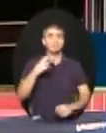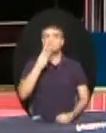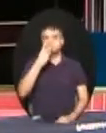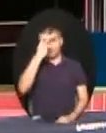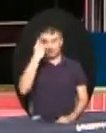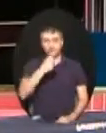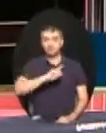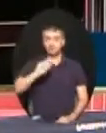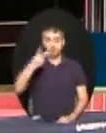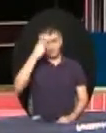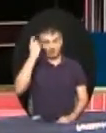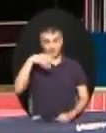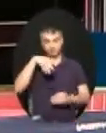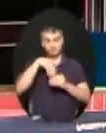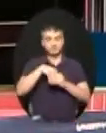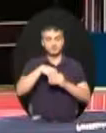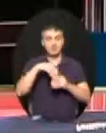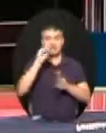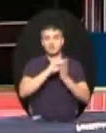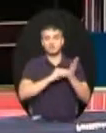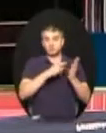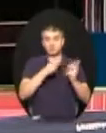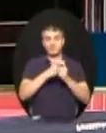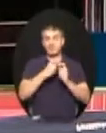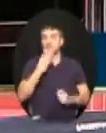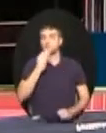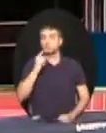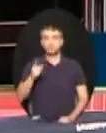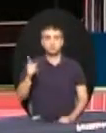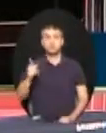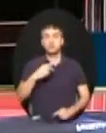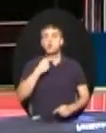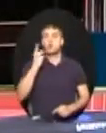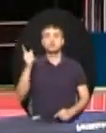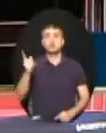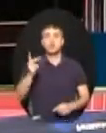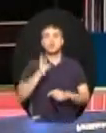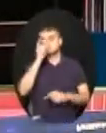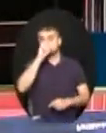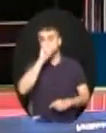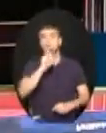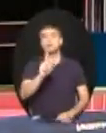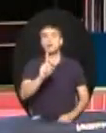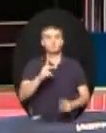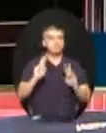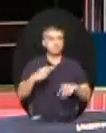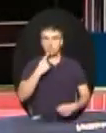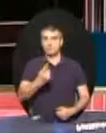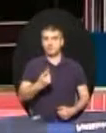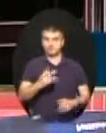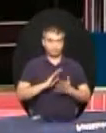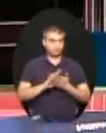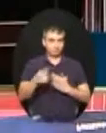הערבית שכל ערבי שמצביע לרשימה למפלגה יהודית, הכל שלו מזוהם פר אקסלנס,